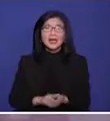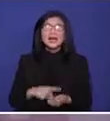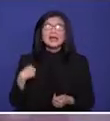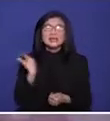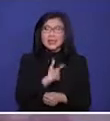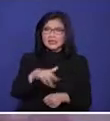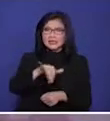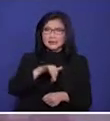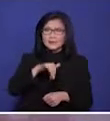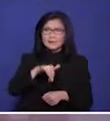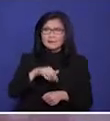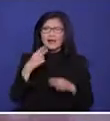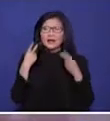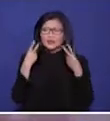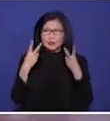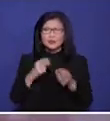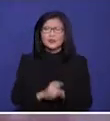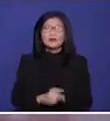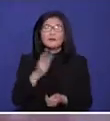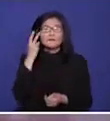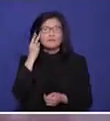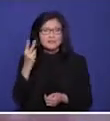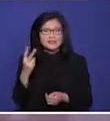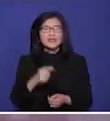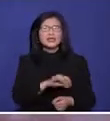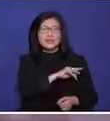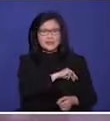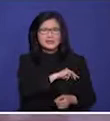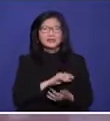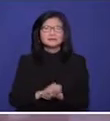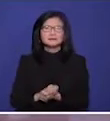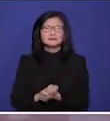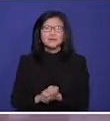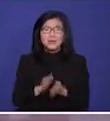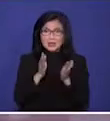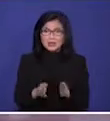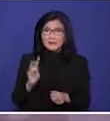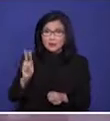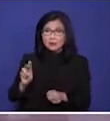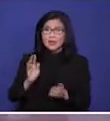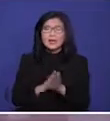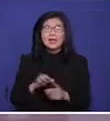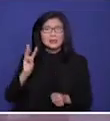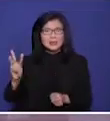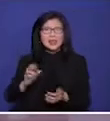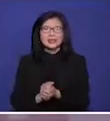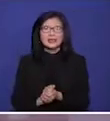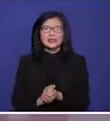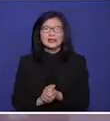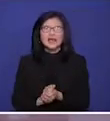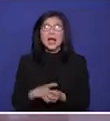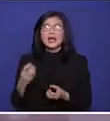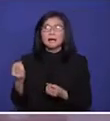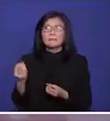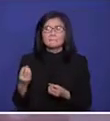mengikuti pemaparan visi dan misi dari para paslon. Kemudian di segmen 2 dan 3, para paslon akan menjawab